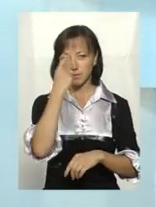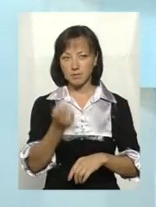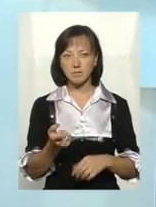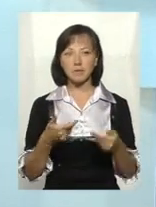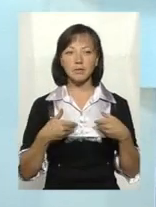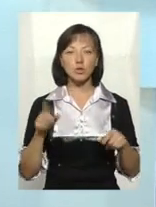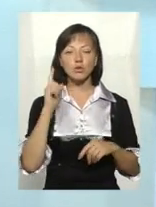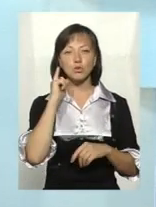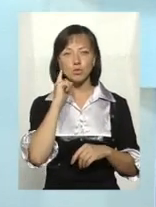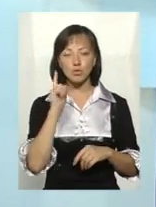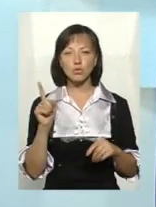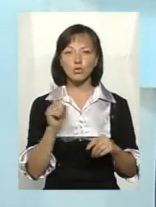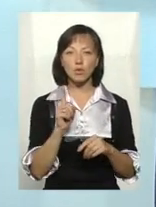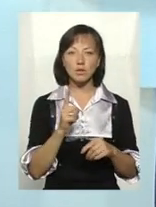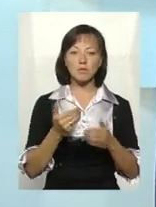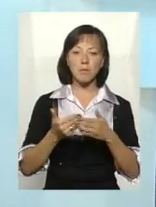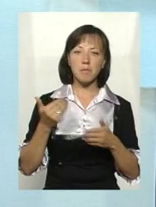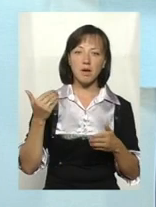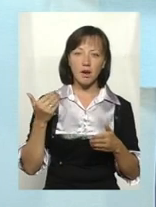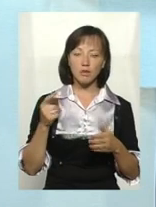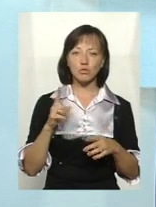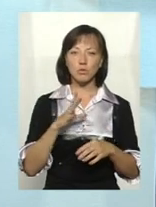Ми щось чуємо, попереді, що